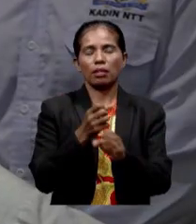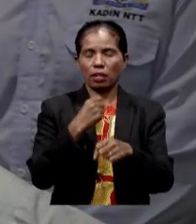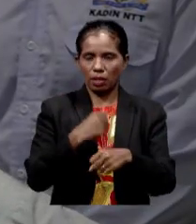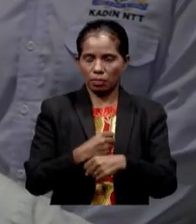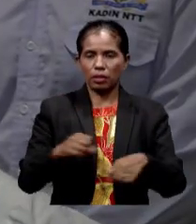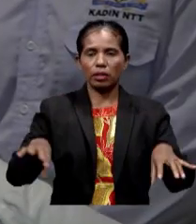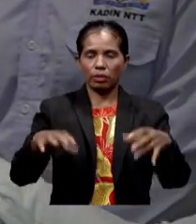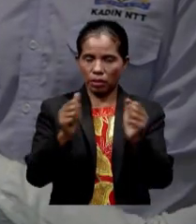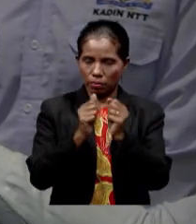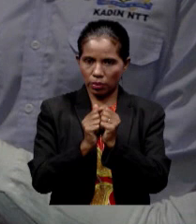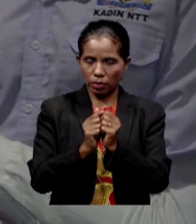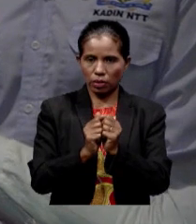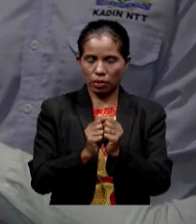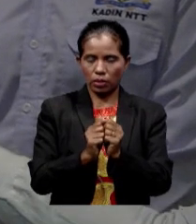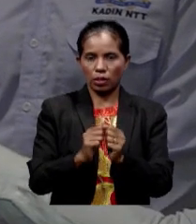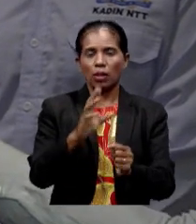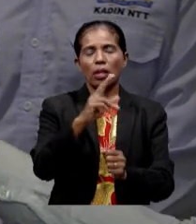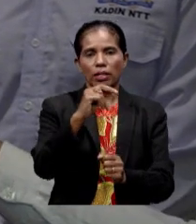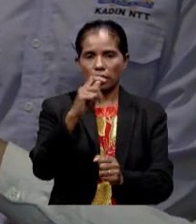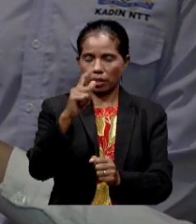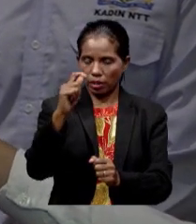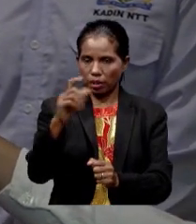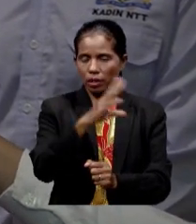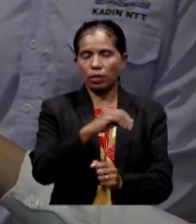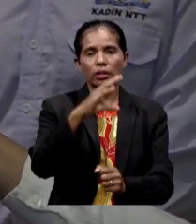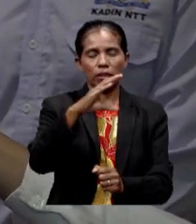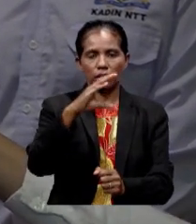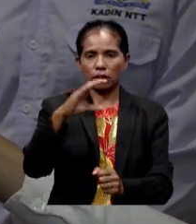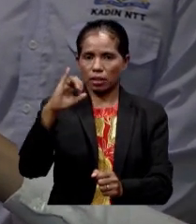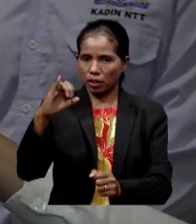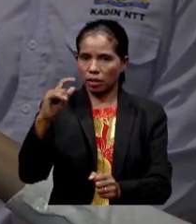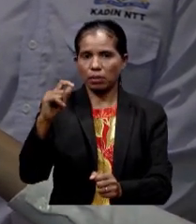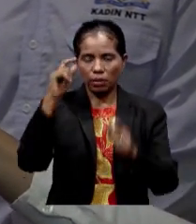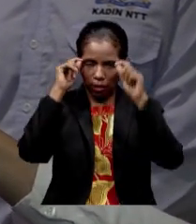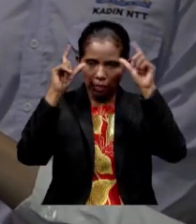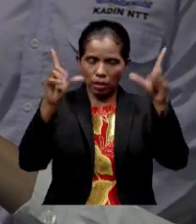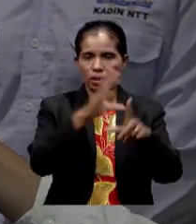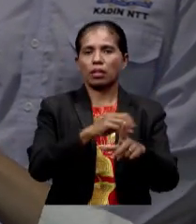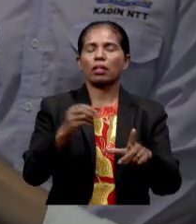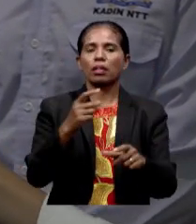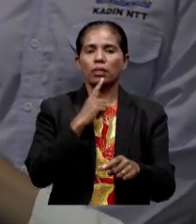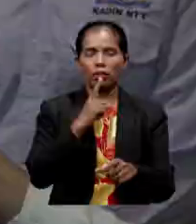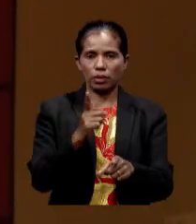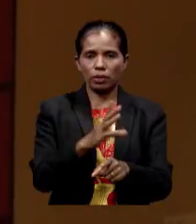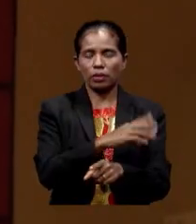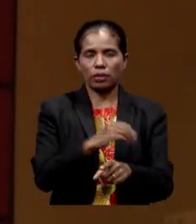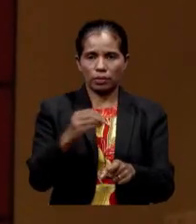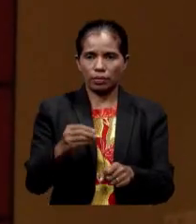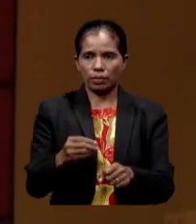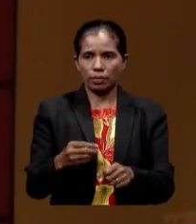kerjasama antara Nusa Tenggara Timur dan Sisi Timor Leste dan juga kita melihat